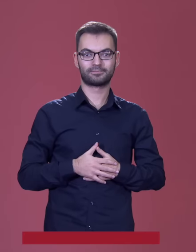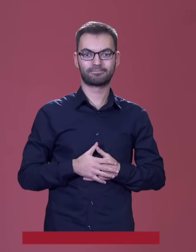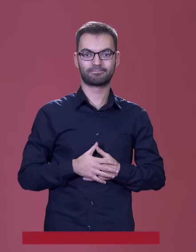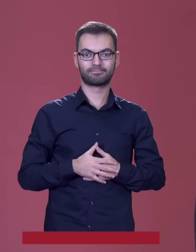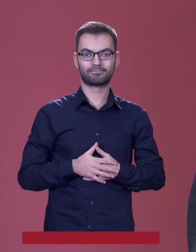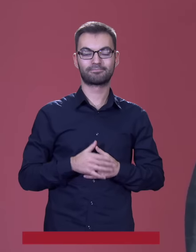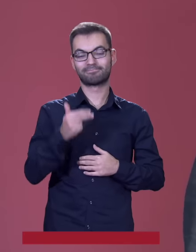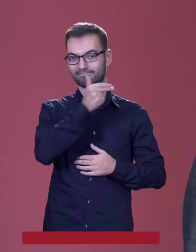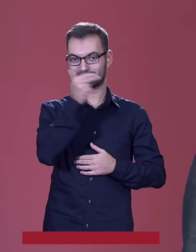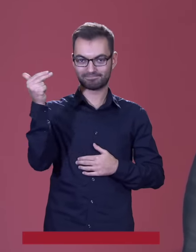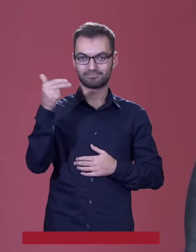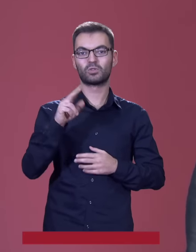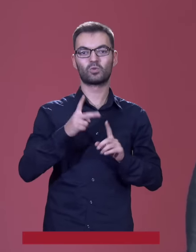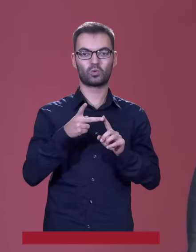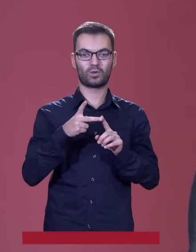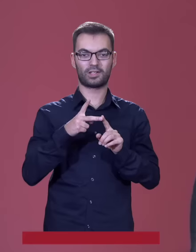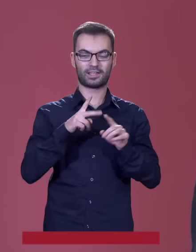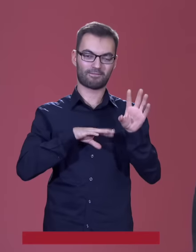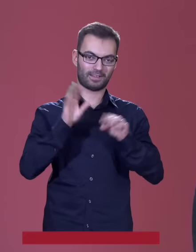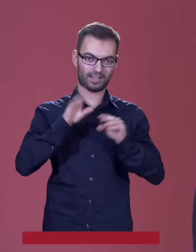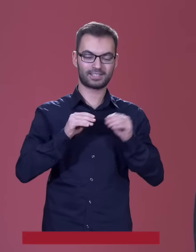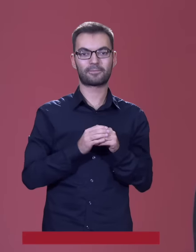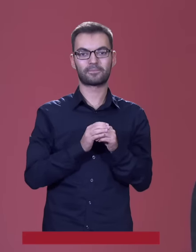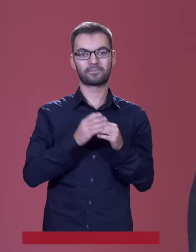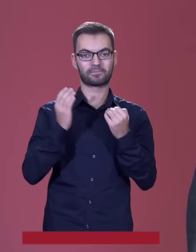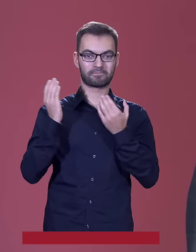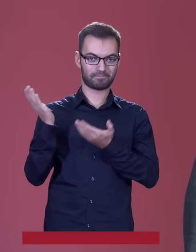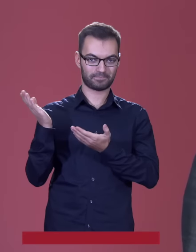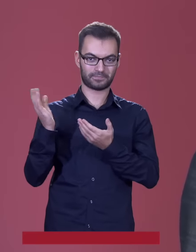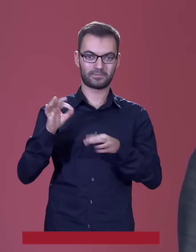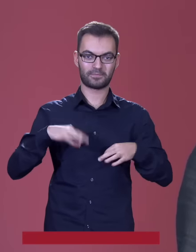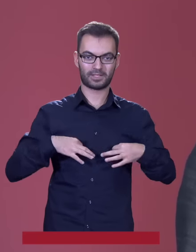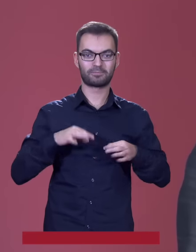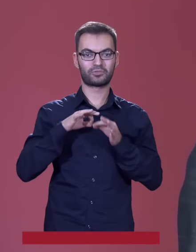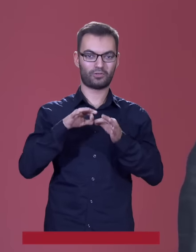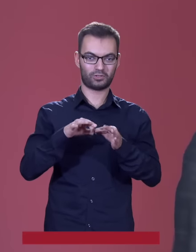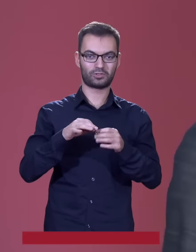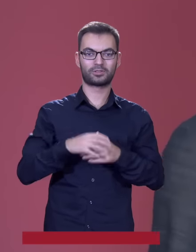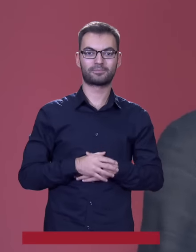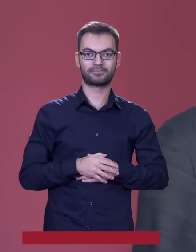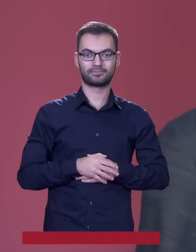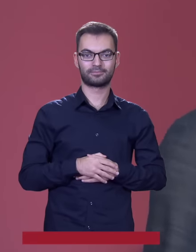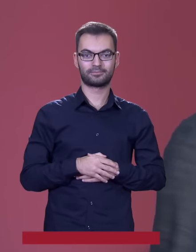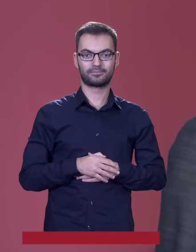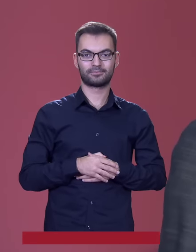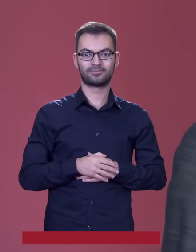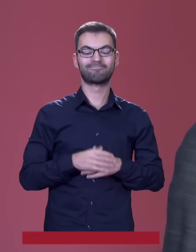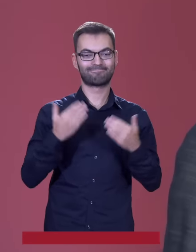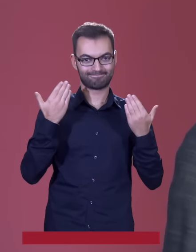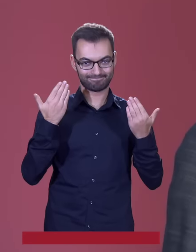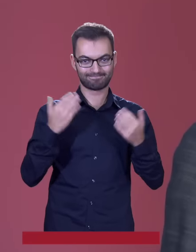na temat drugiej frekwencji. Bardzo proszę o zabranie głosu pana przewodniczącego. Dobry wieczór